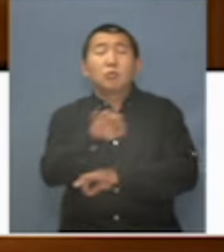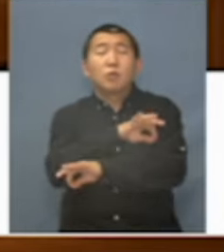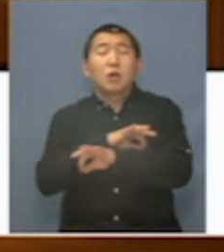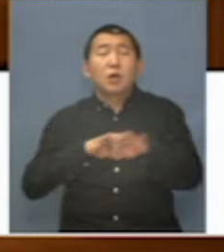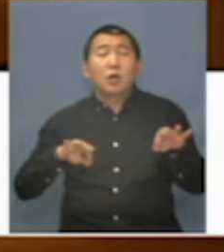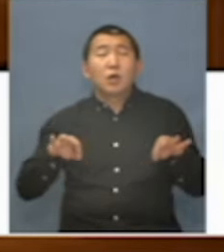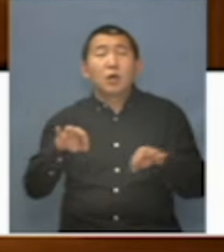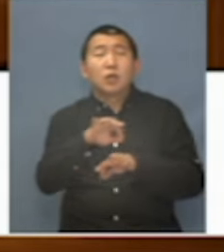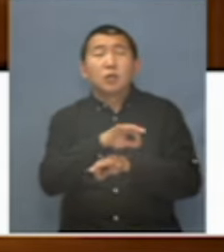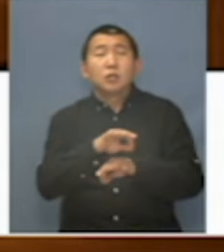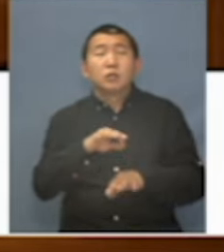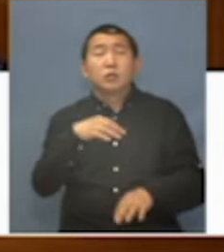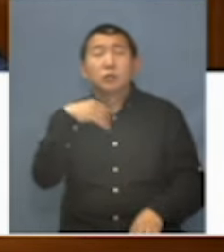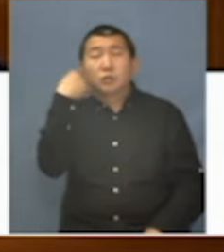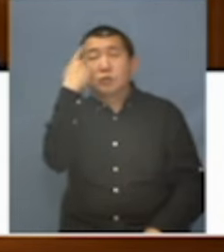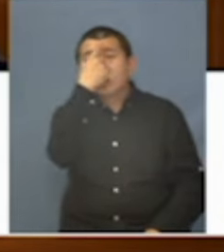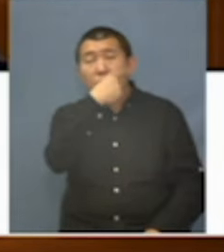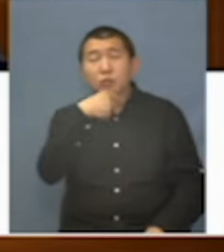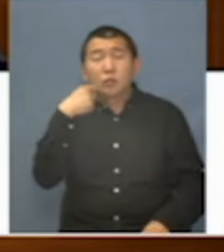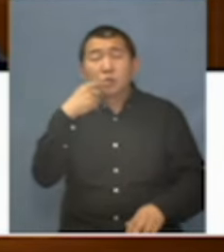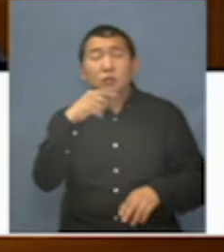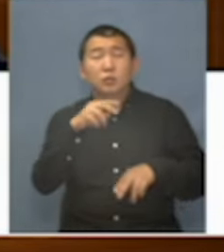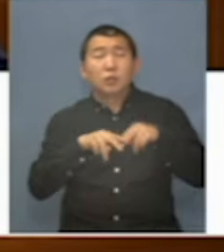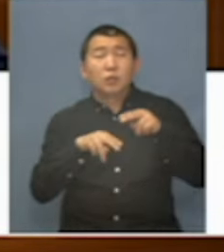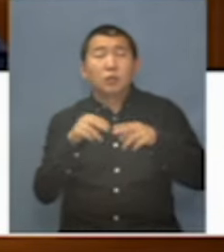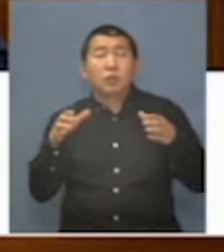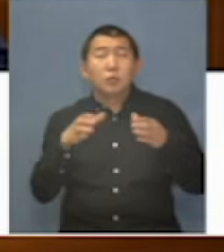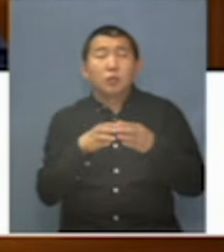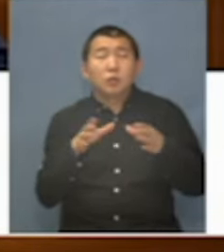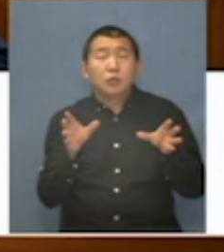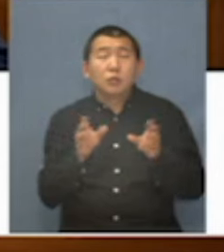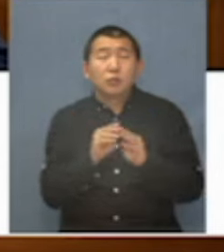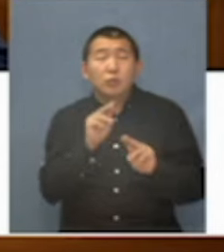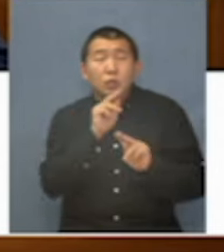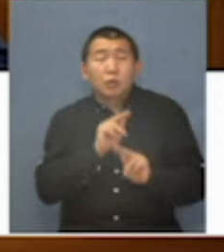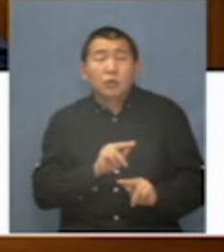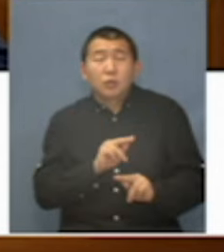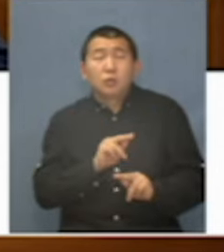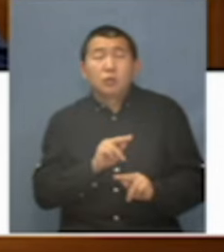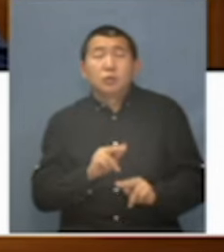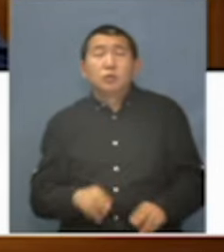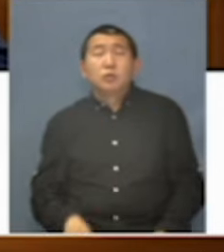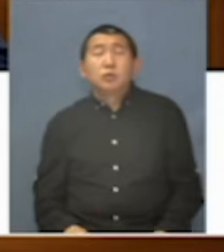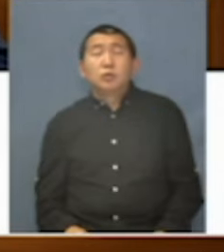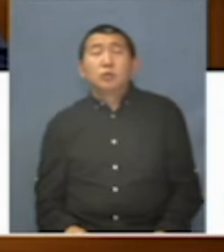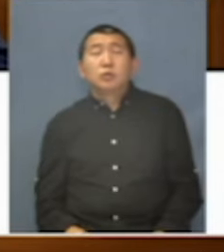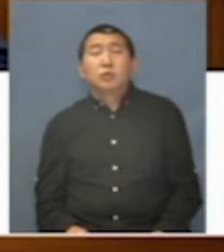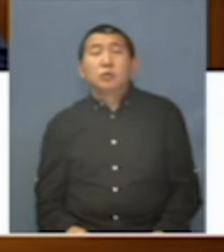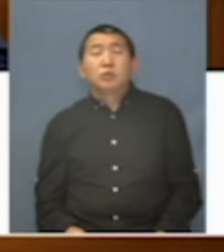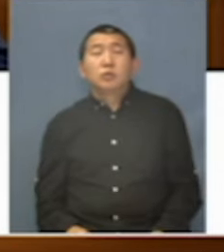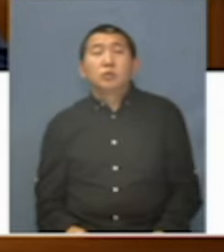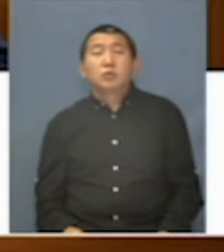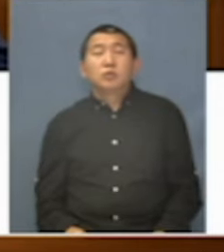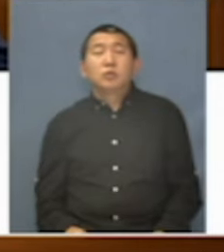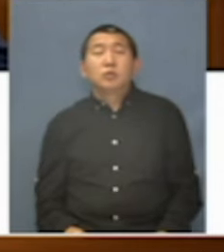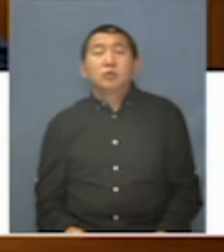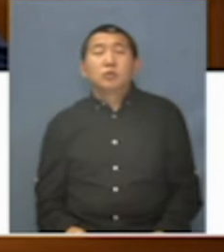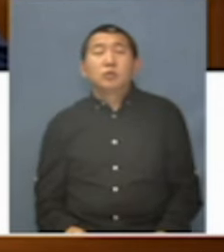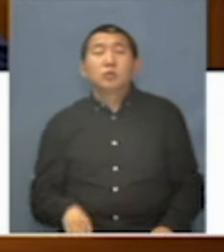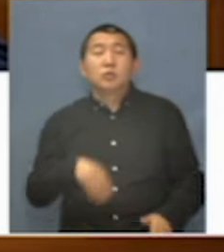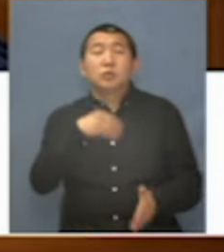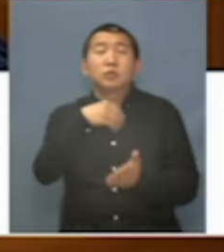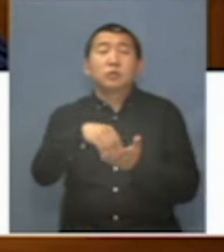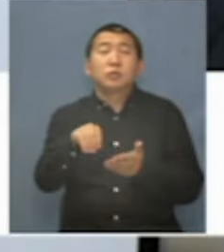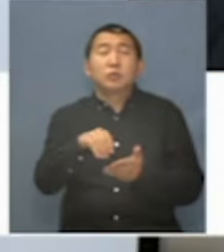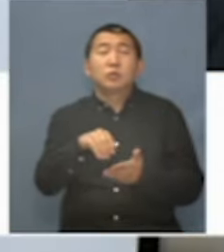механизм государственно-частного партнерства. Алгоритм мы разработали сейчас на рассмотрение. А также предлагаем вариант выкупа жилья